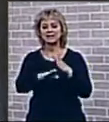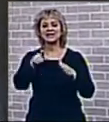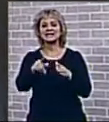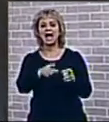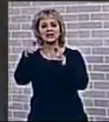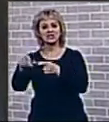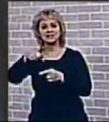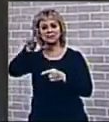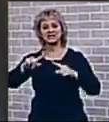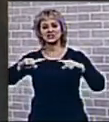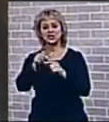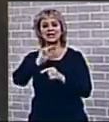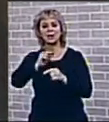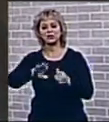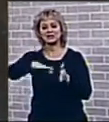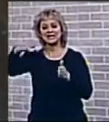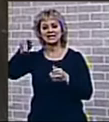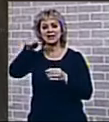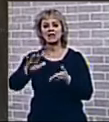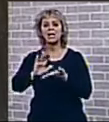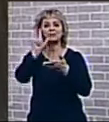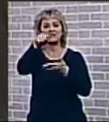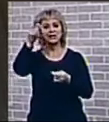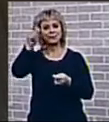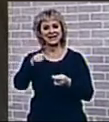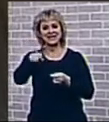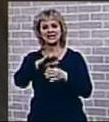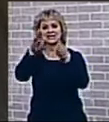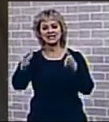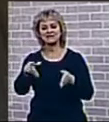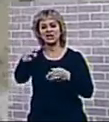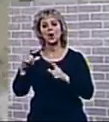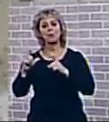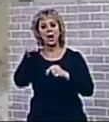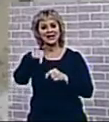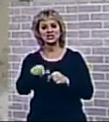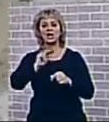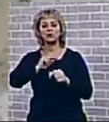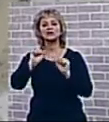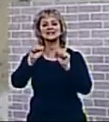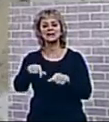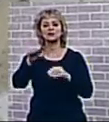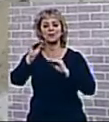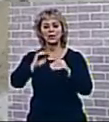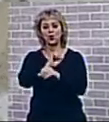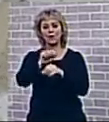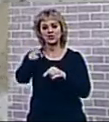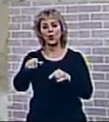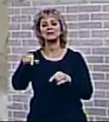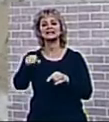отъезд спецтехники, работу телетрапов, отправление, прибытие, трансфер пассажиров и багажа, работоспособность. Способность парковочного